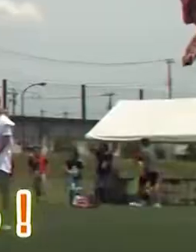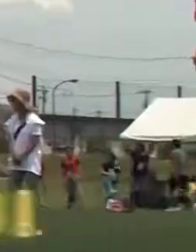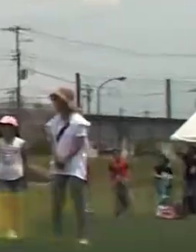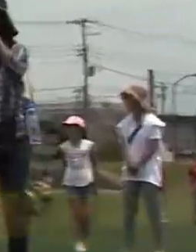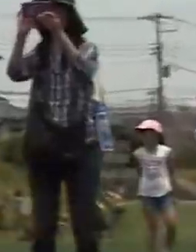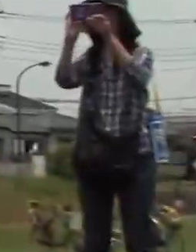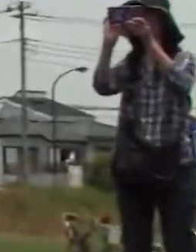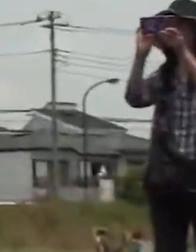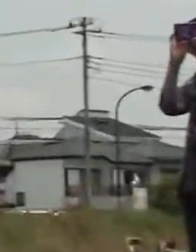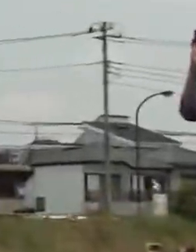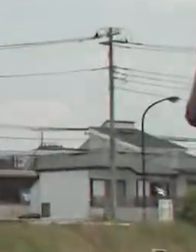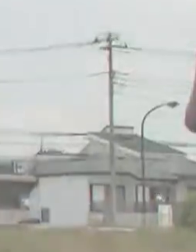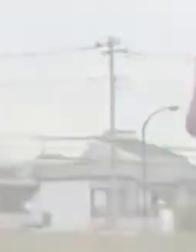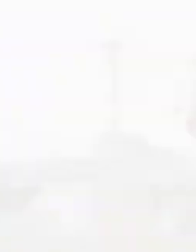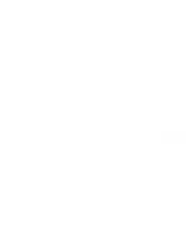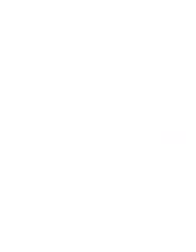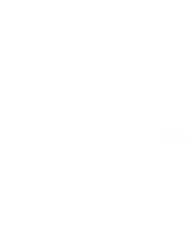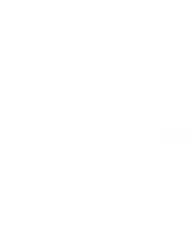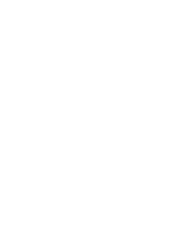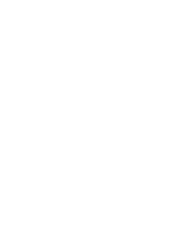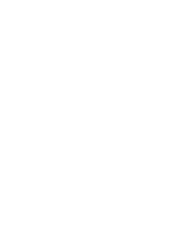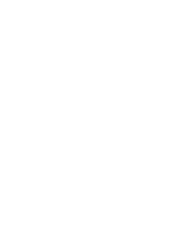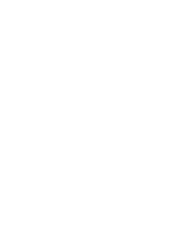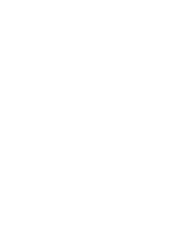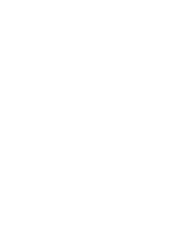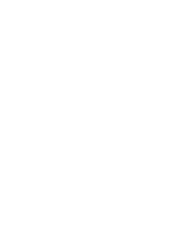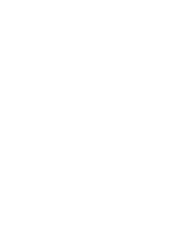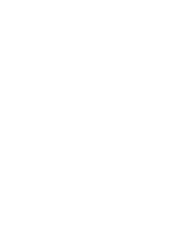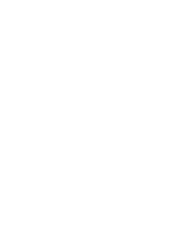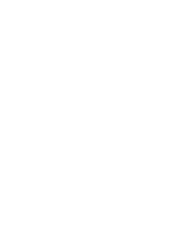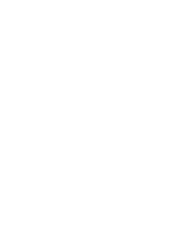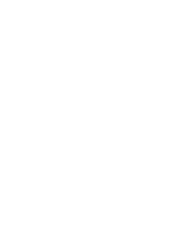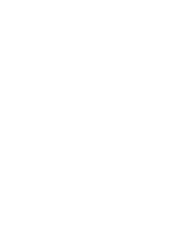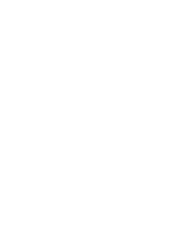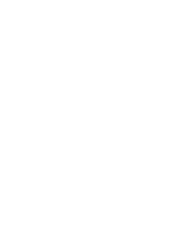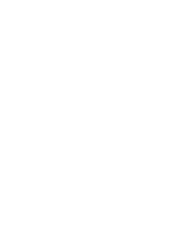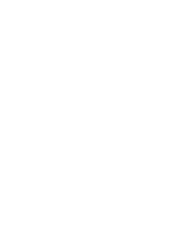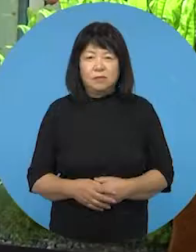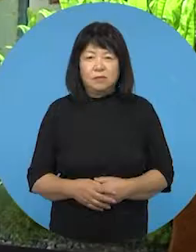る。ラグビーの力を府中の力に。